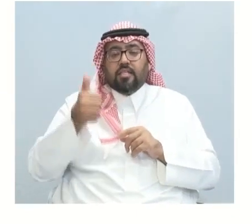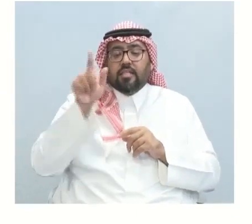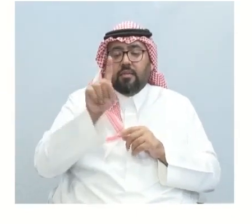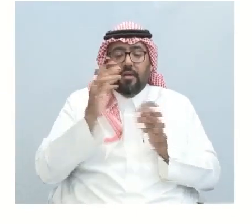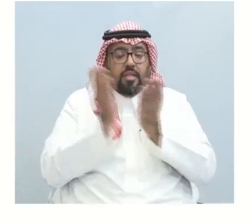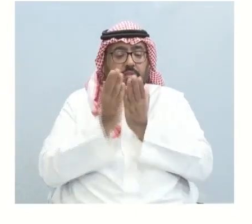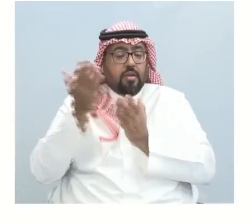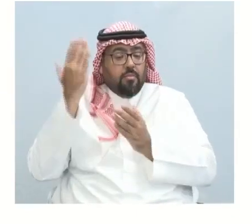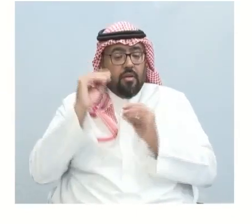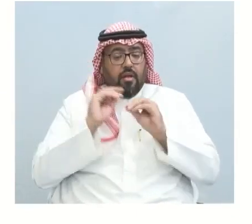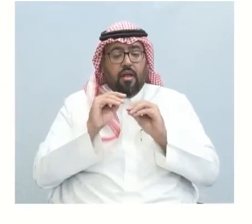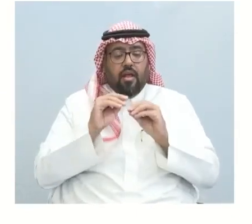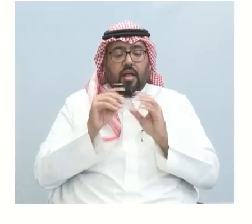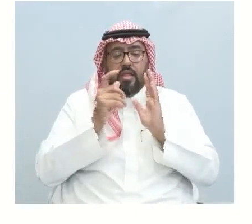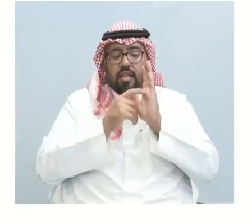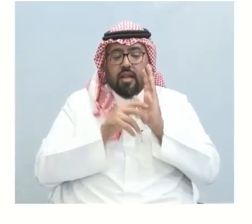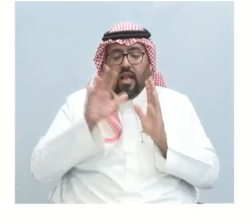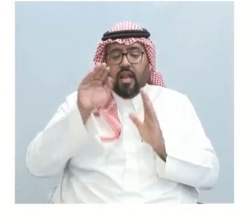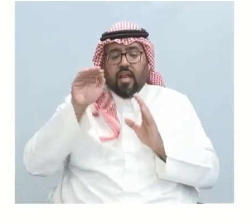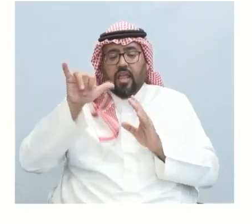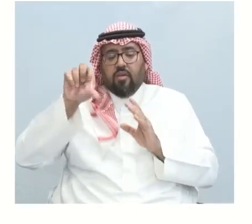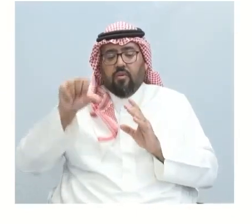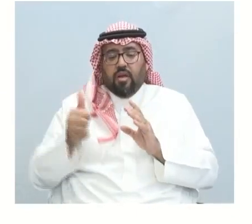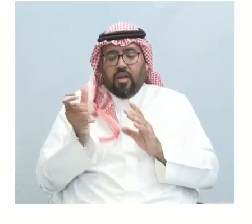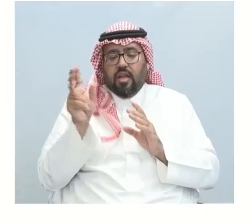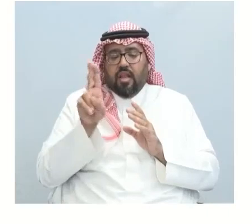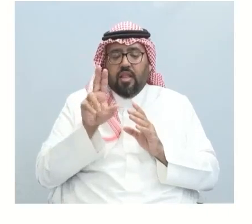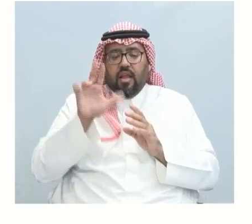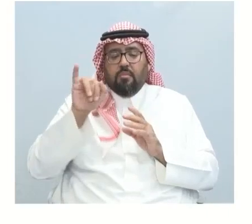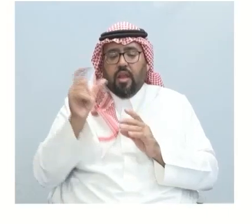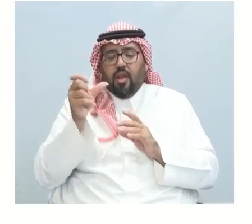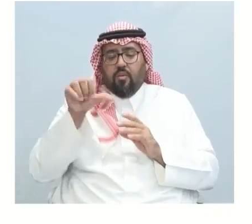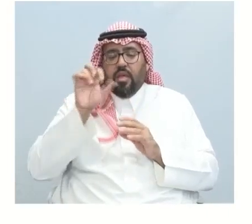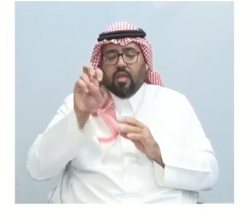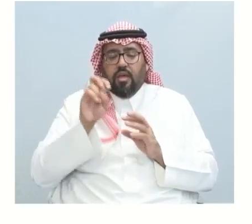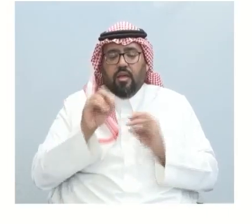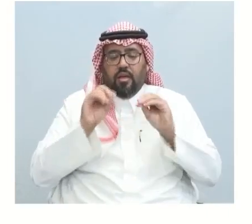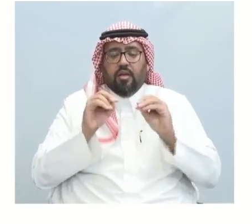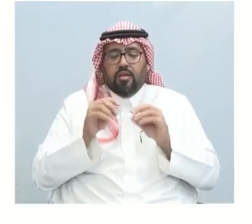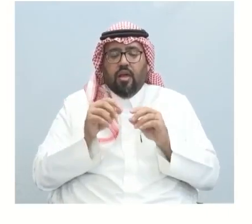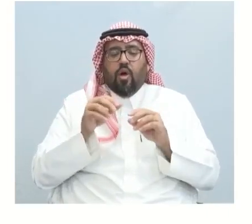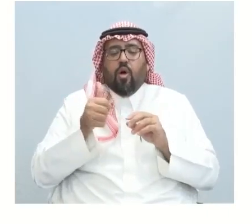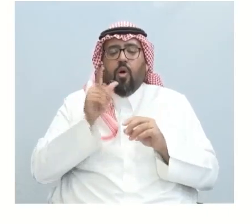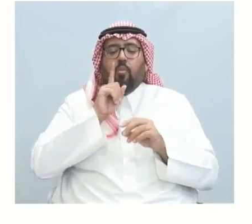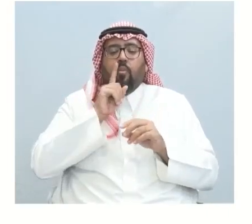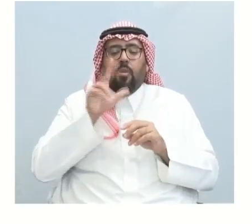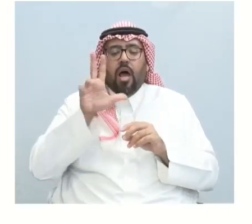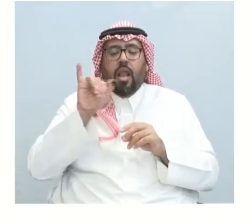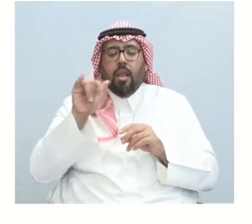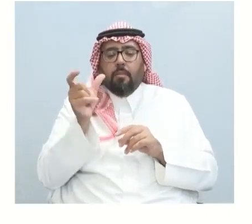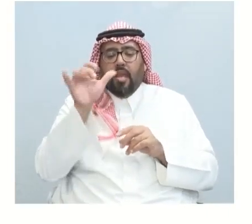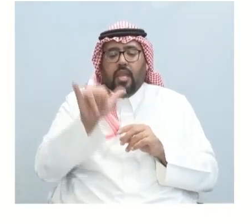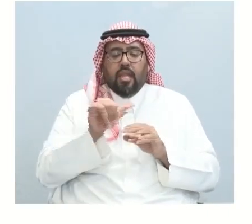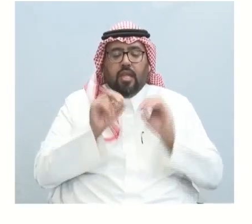درسنا الماضي اتفقنا بانه في تكوين الحيوانات المنويه هنالك خلايا اسميناها امهات المني التي ينتج من خلالها هذه